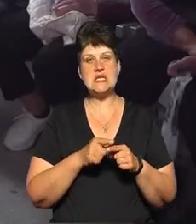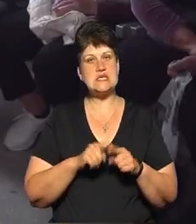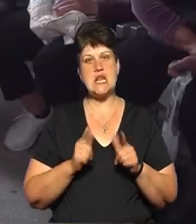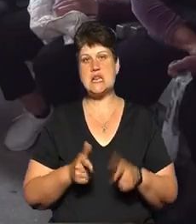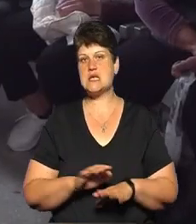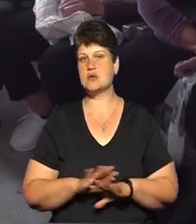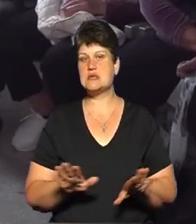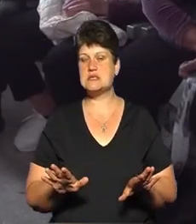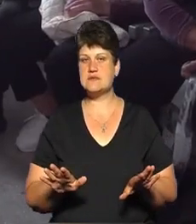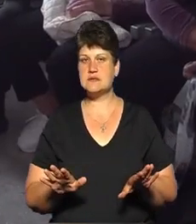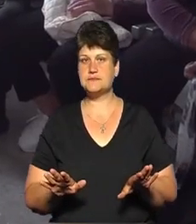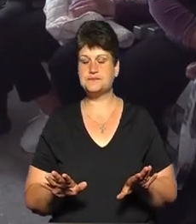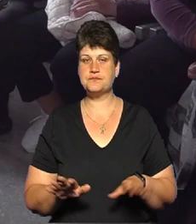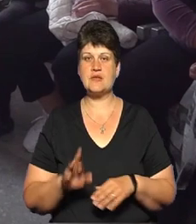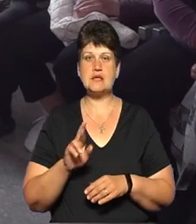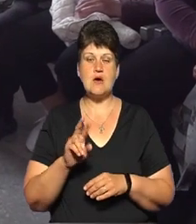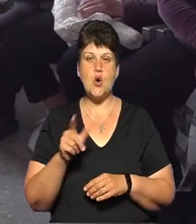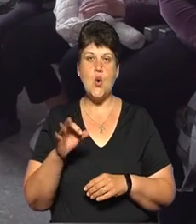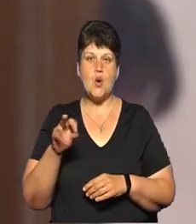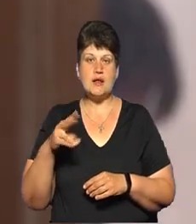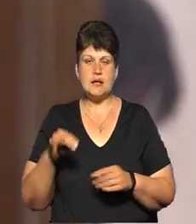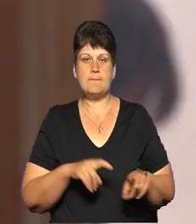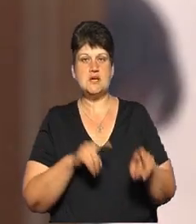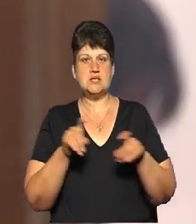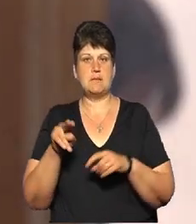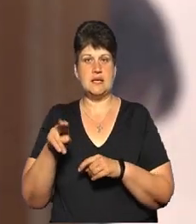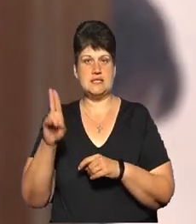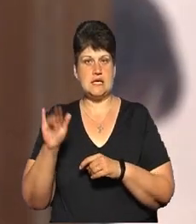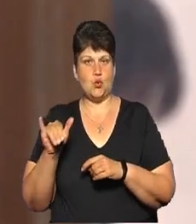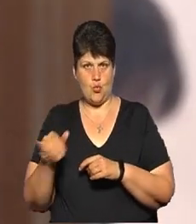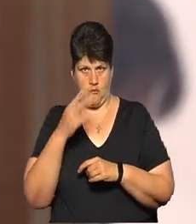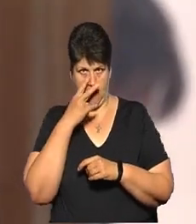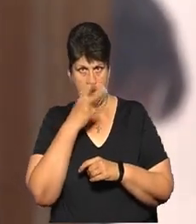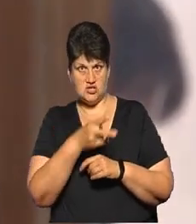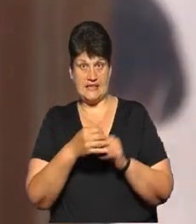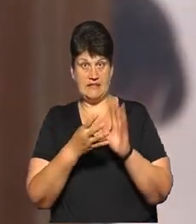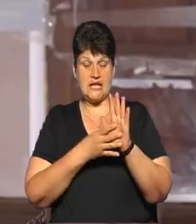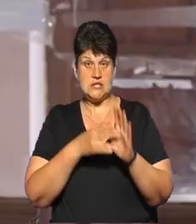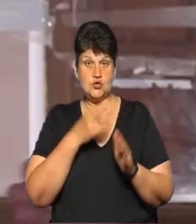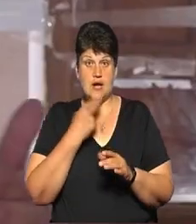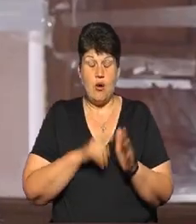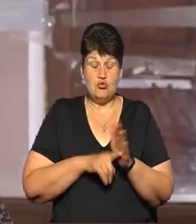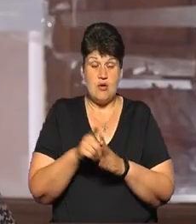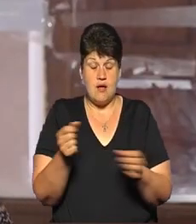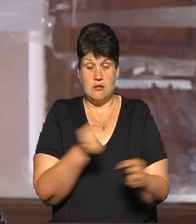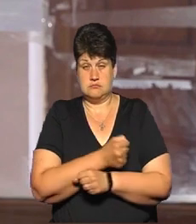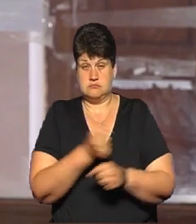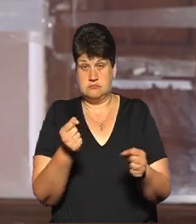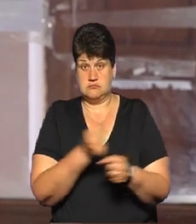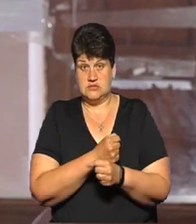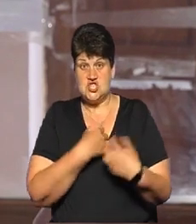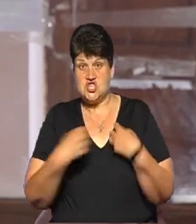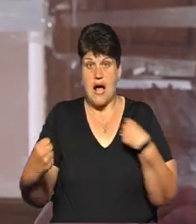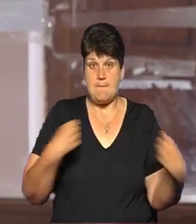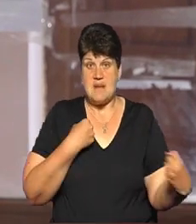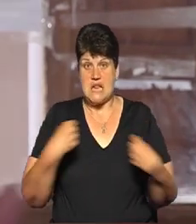согласився. Орислава Олійник – одна із тих людей, які перейшли до ПЦУ. Каже, бачила, як 19 червня почалася бійка. Шарпанина